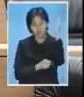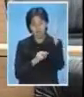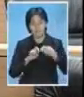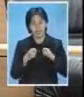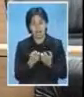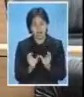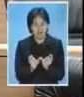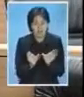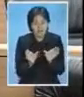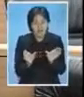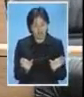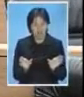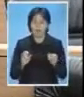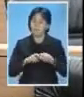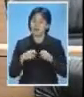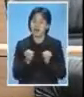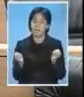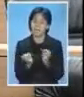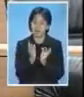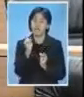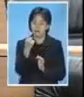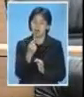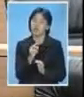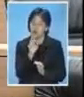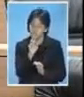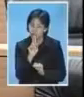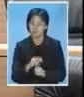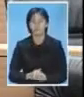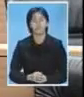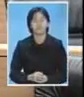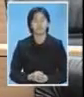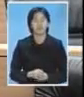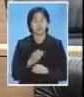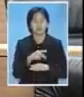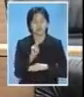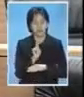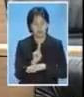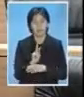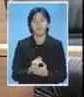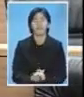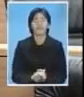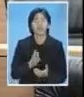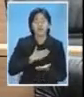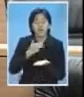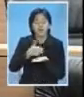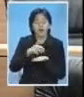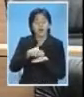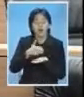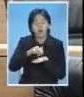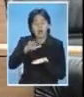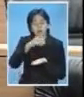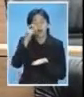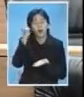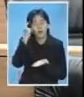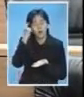แบ่งแยกเป็นอีกสองฝ่ายและจะเป็นปัญหาขึ้นอีกครับท่านประธานครับนี่คือประเด็นที่พวกผมจำเป็นที่จะต้